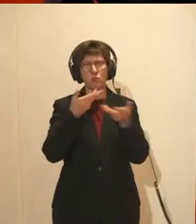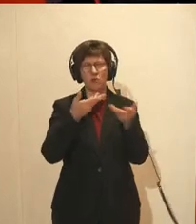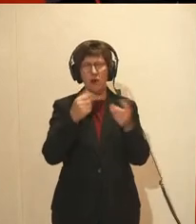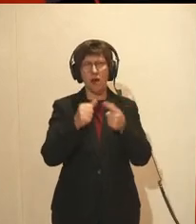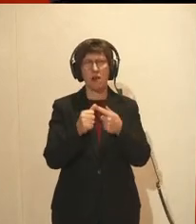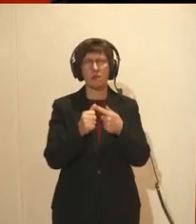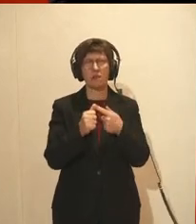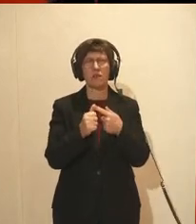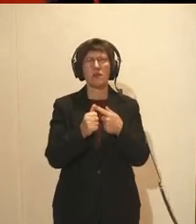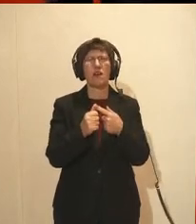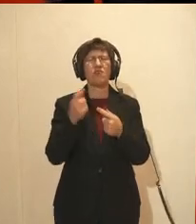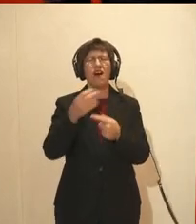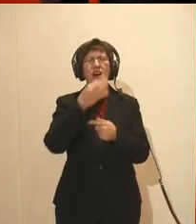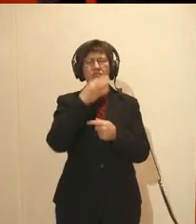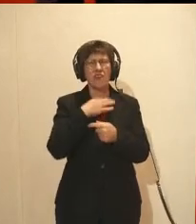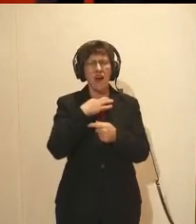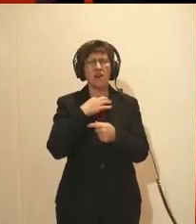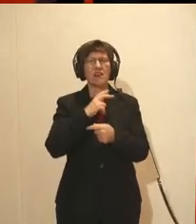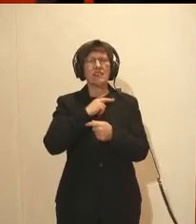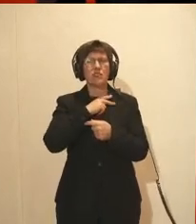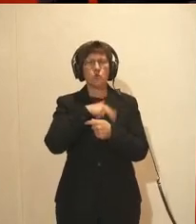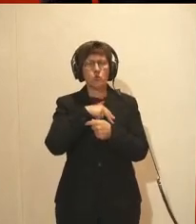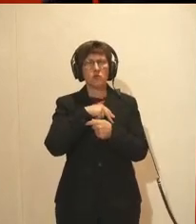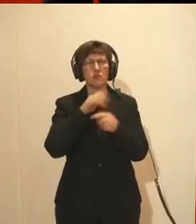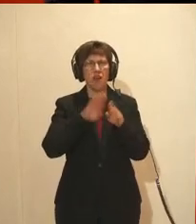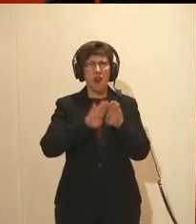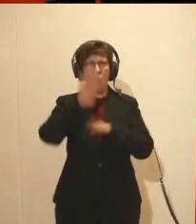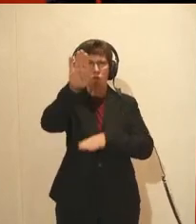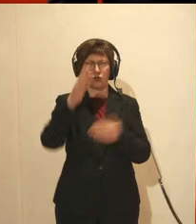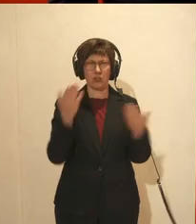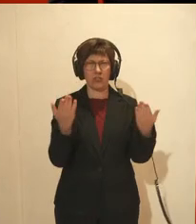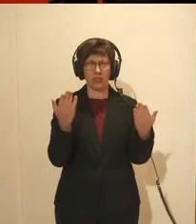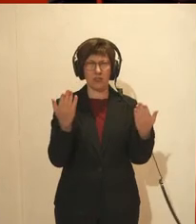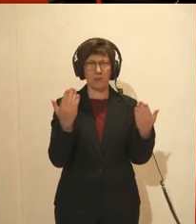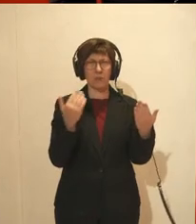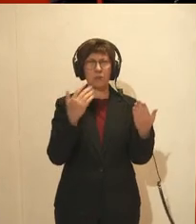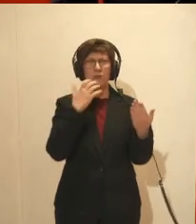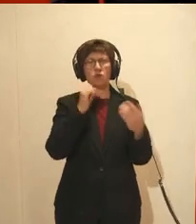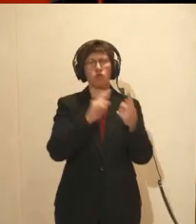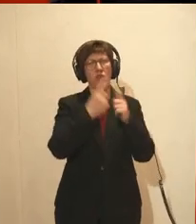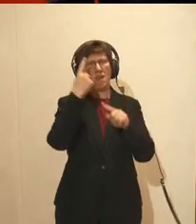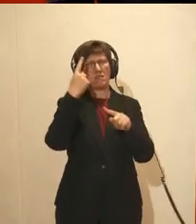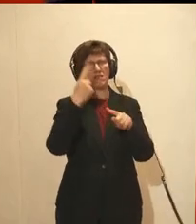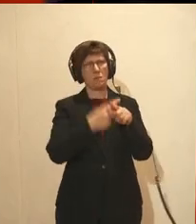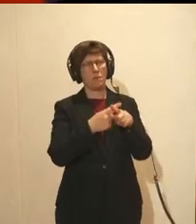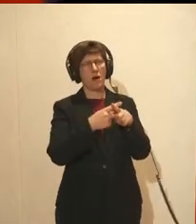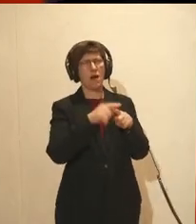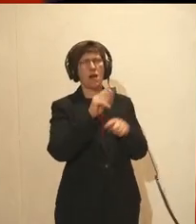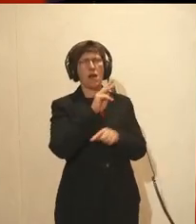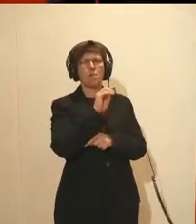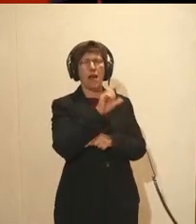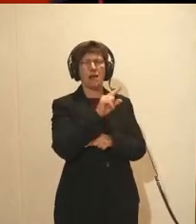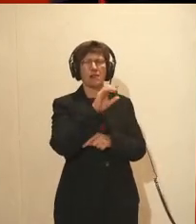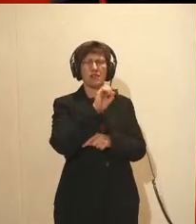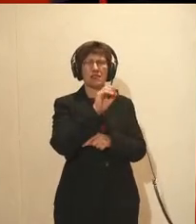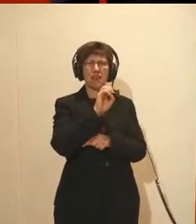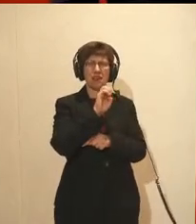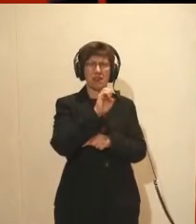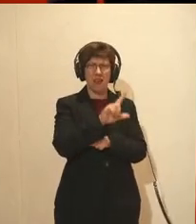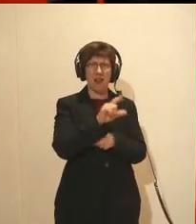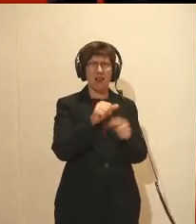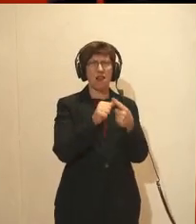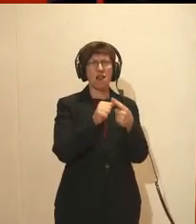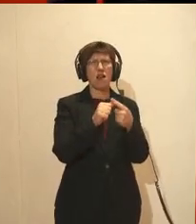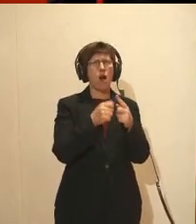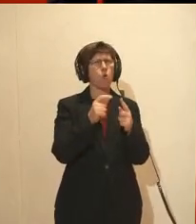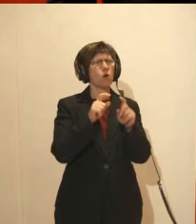war eigentlich die frage nach dem sozialen aufstieg und das würde ich das erste mal an gestellen diese frage ist